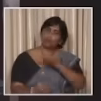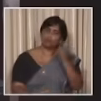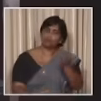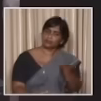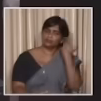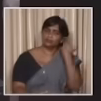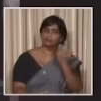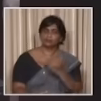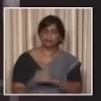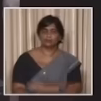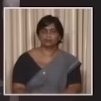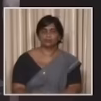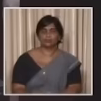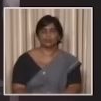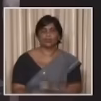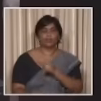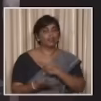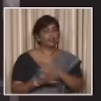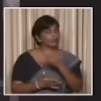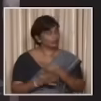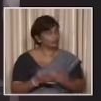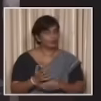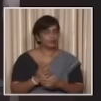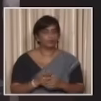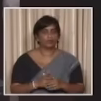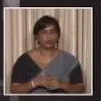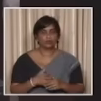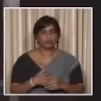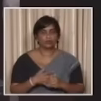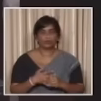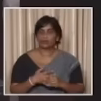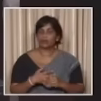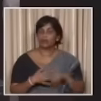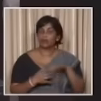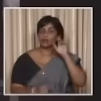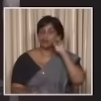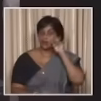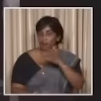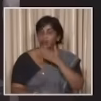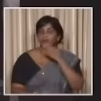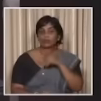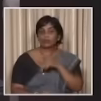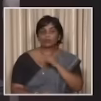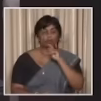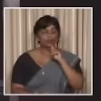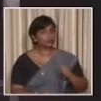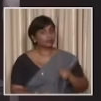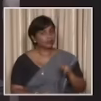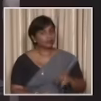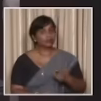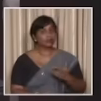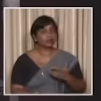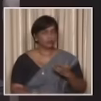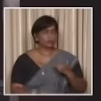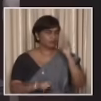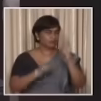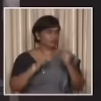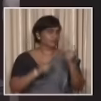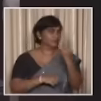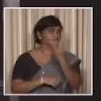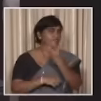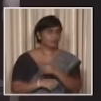කරන්න කියලා ඒ වාර්තාව එතකොට බලා ගන්න පුළුවන් ඒ විනිසුරුවරයාගේ සහ මං හිතන්නේ තවත්